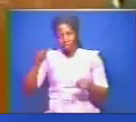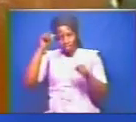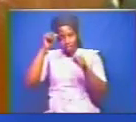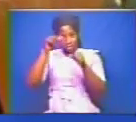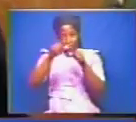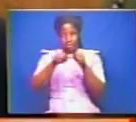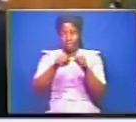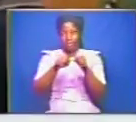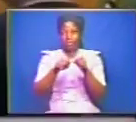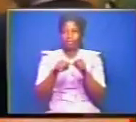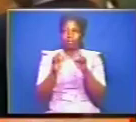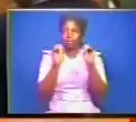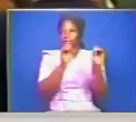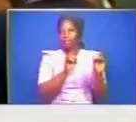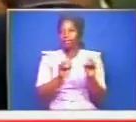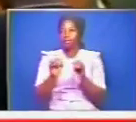Tukumbuke